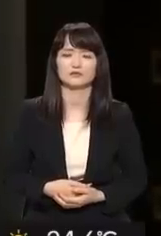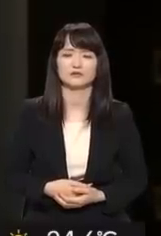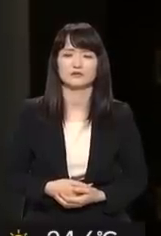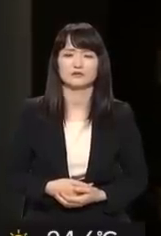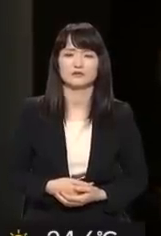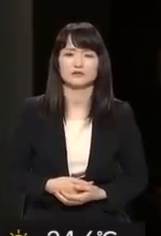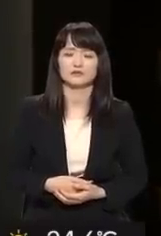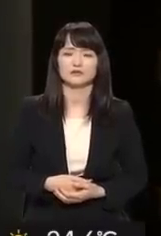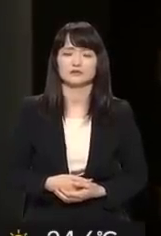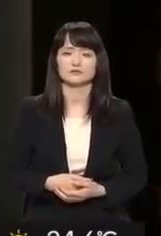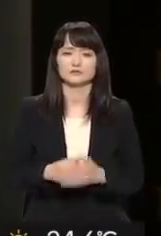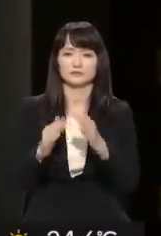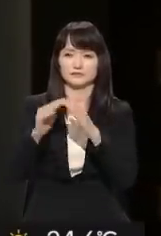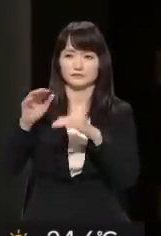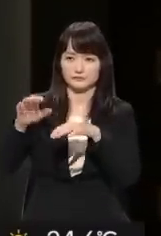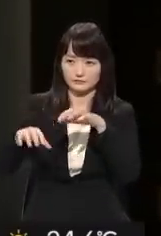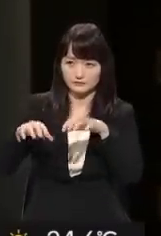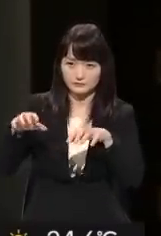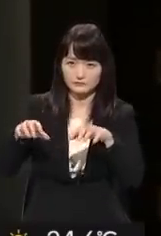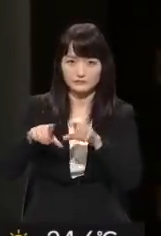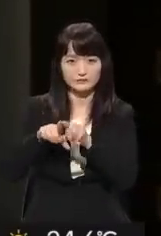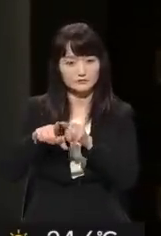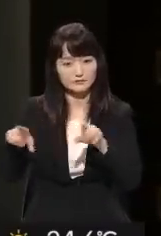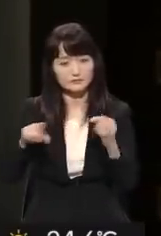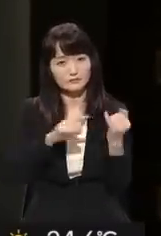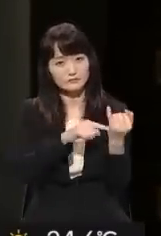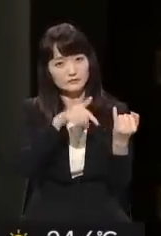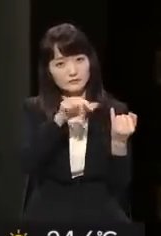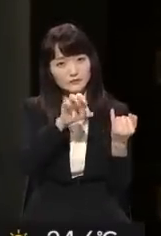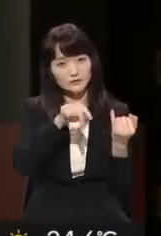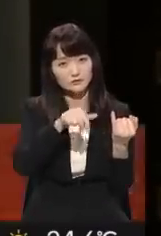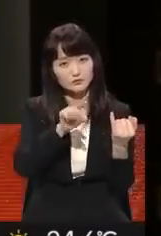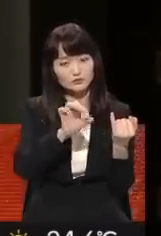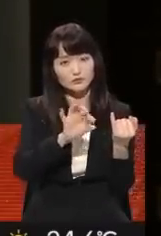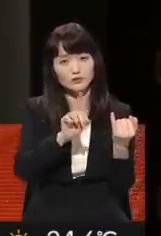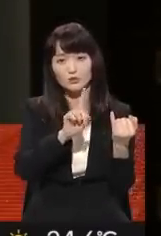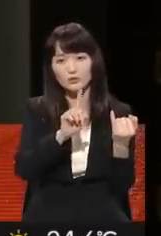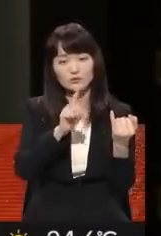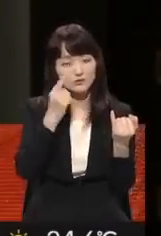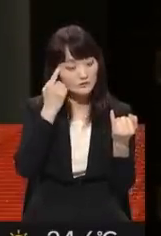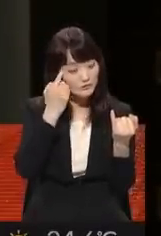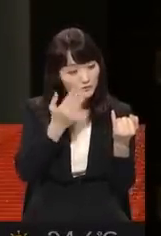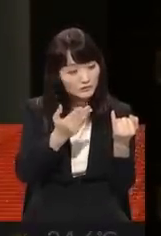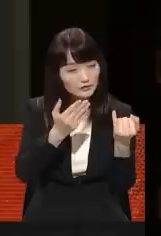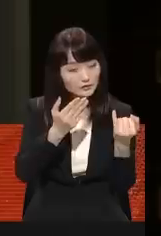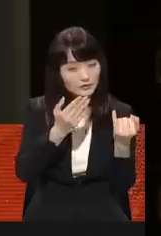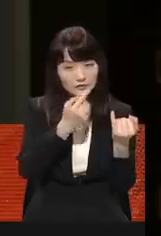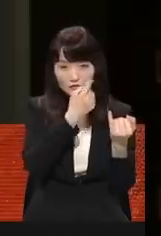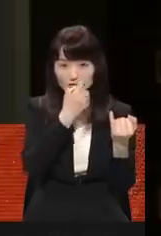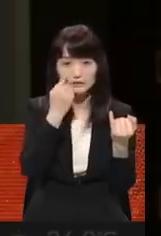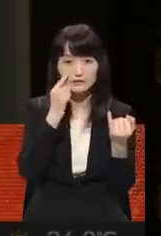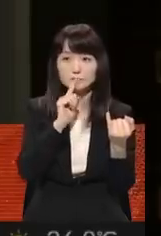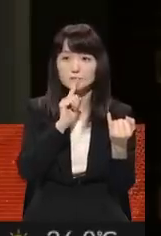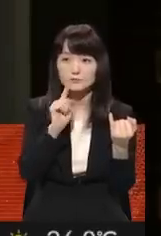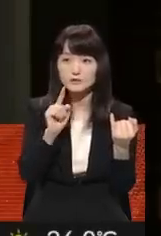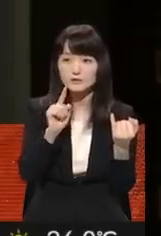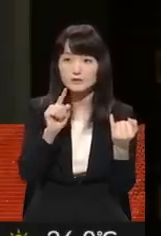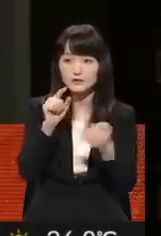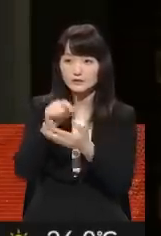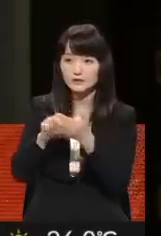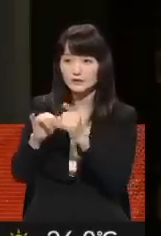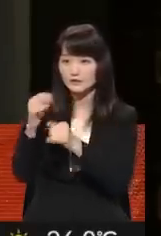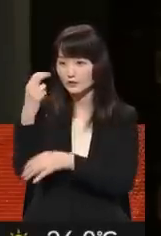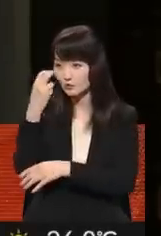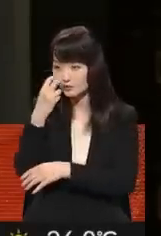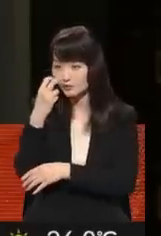벌어지면은 이웃들의 평소 정유정이라는 사람이 어땠느냐라는 그런 증언을 많이 기자들이 취재를 하는데 역시 내용이